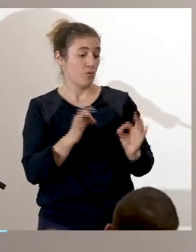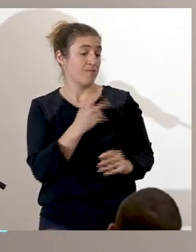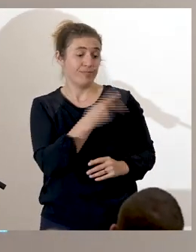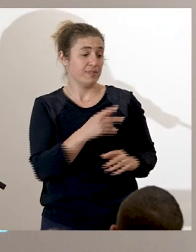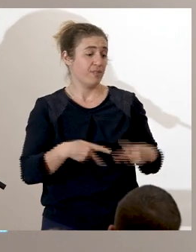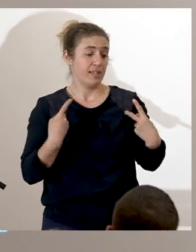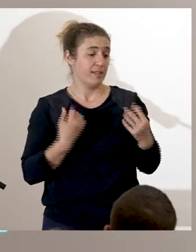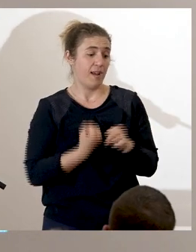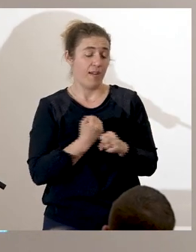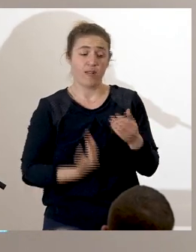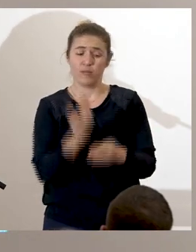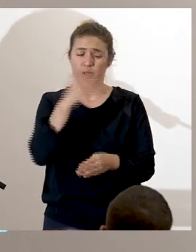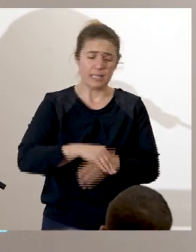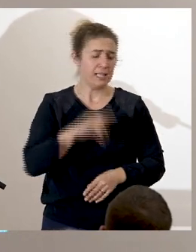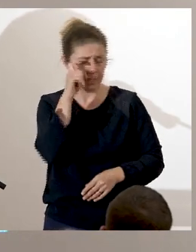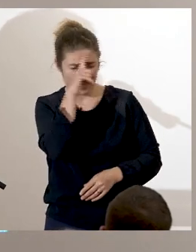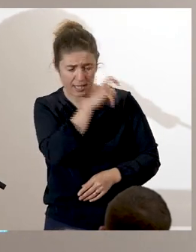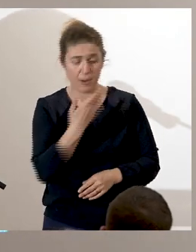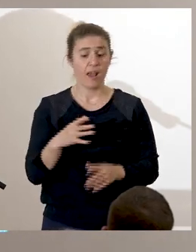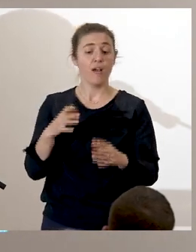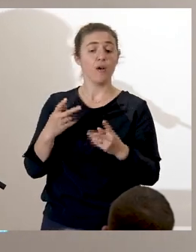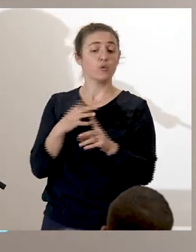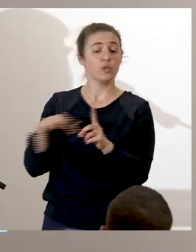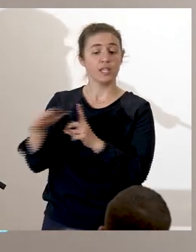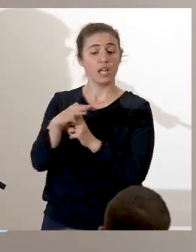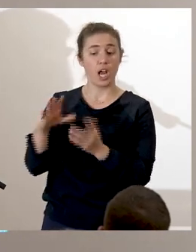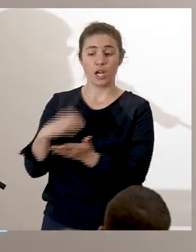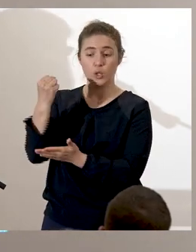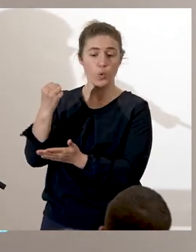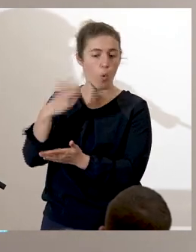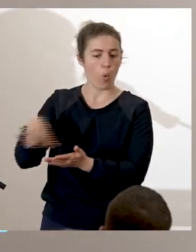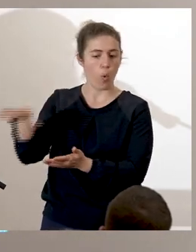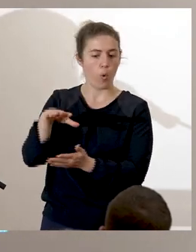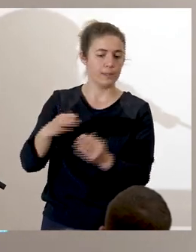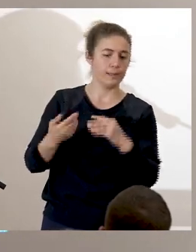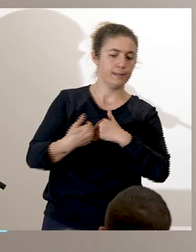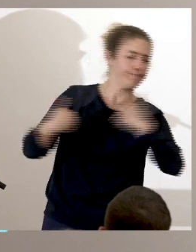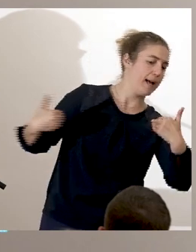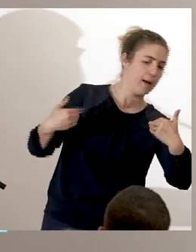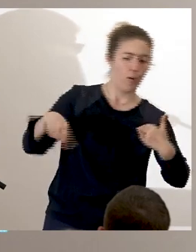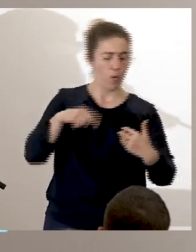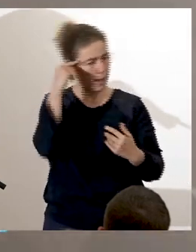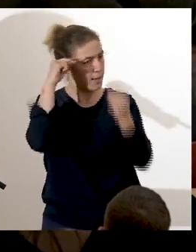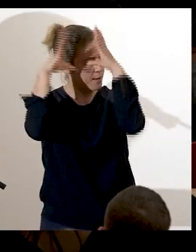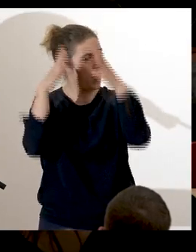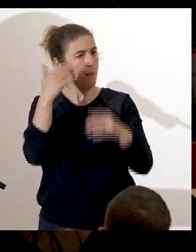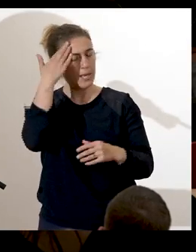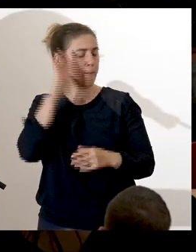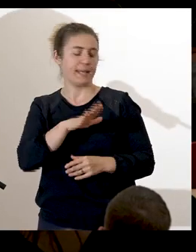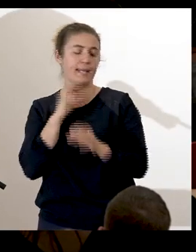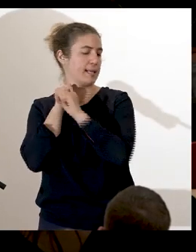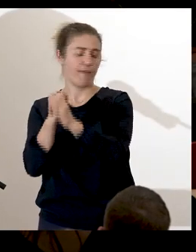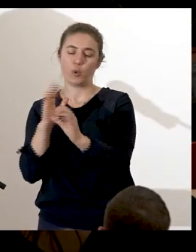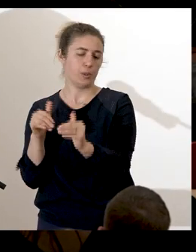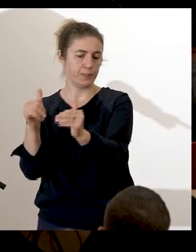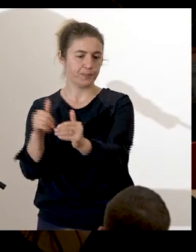et misérable en marge d'une société réunionnaise encore empreinte d'une mentalité esclavagiste. Si le droit français lui